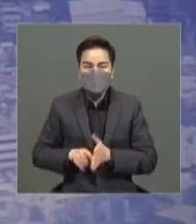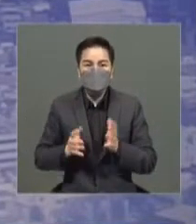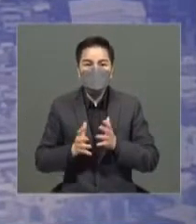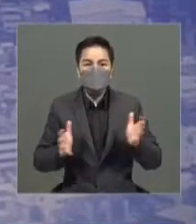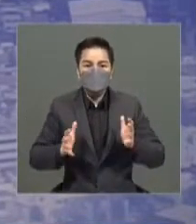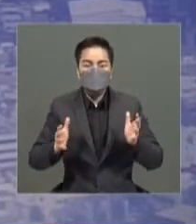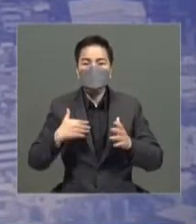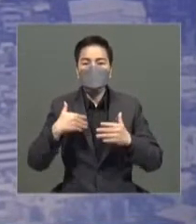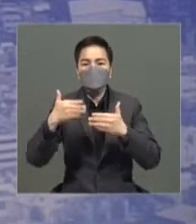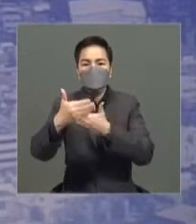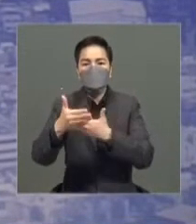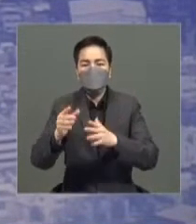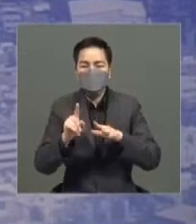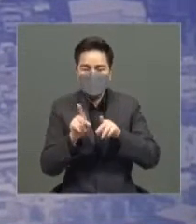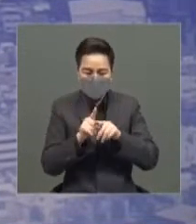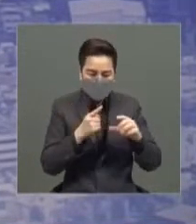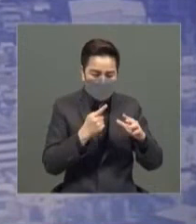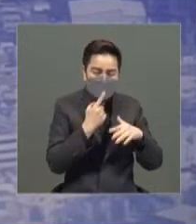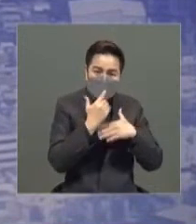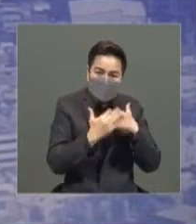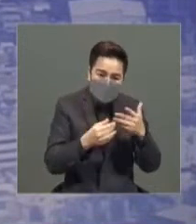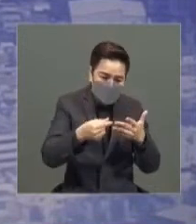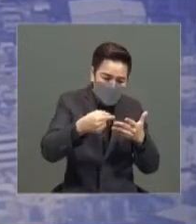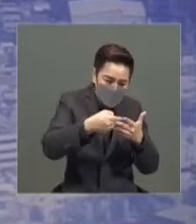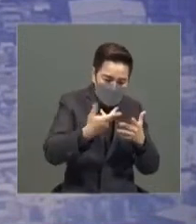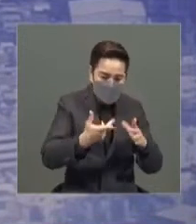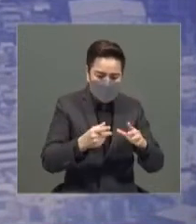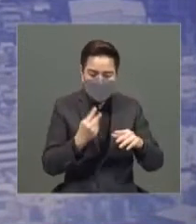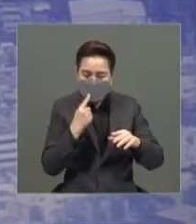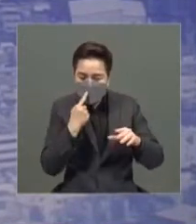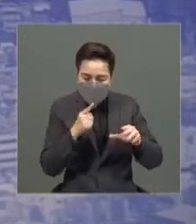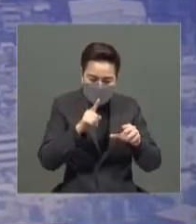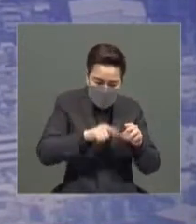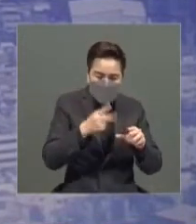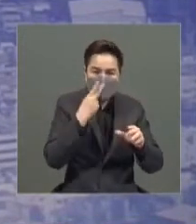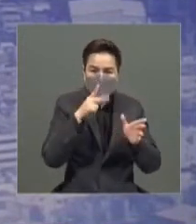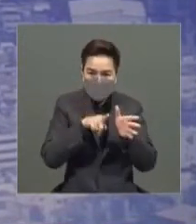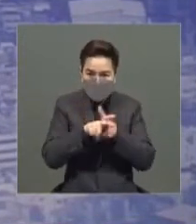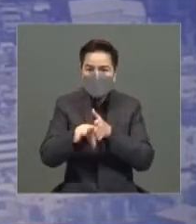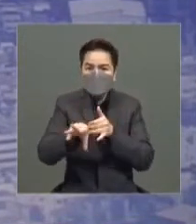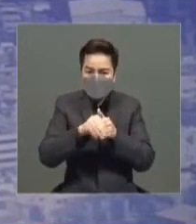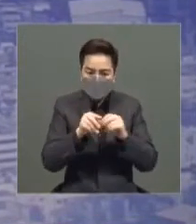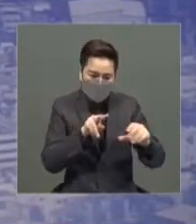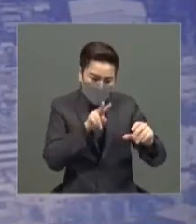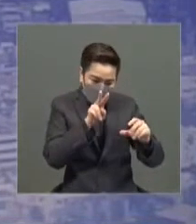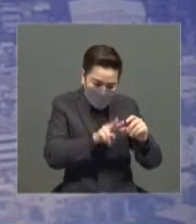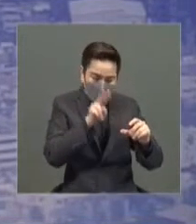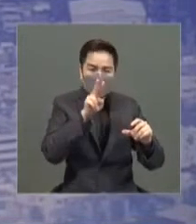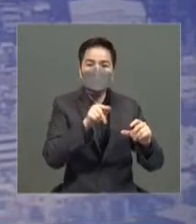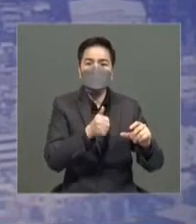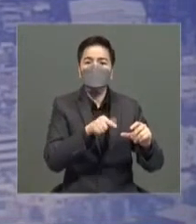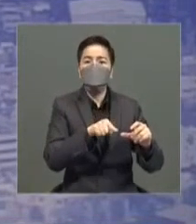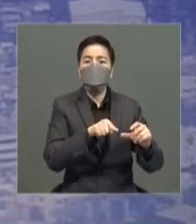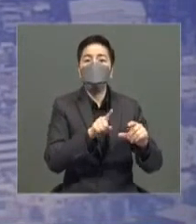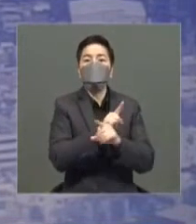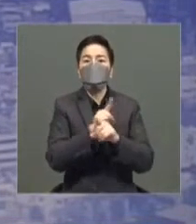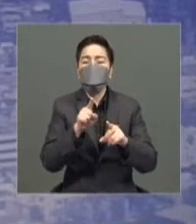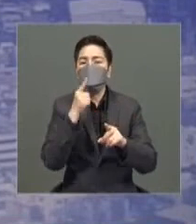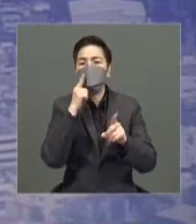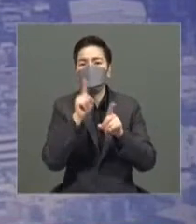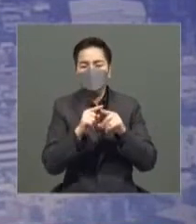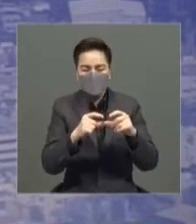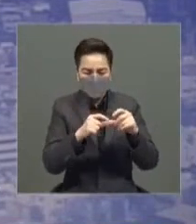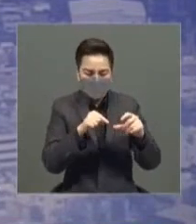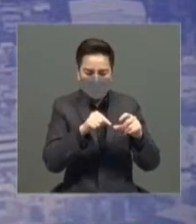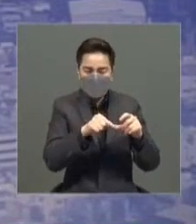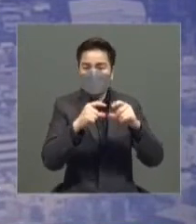ากๆแบบ rapid test นี้สามารถที่จะตรวจจับได้จริงว่าเป็นผลบวกแต่เราพบว่าความไวของ